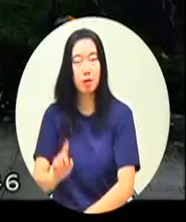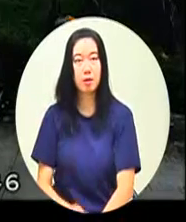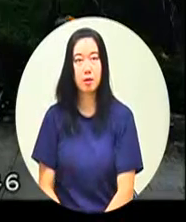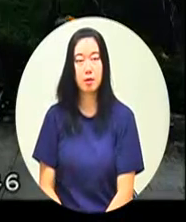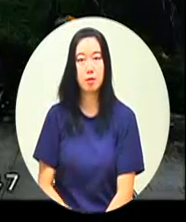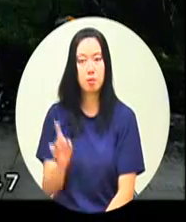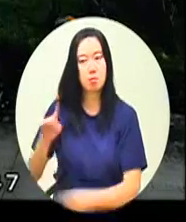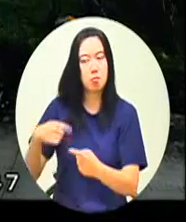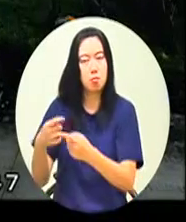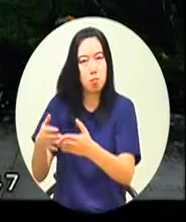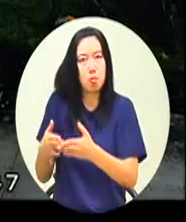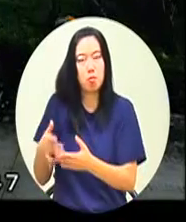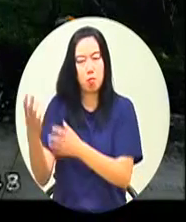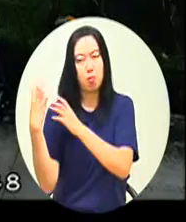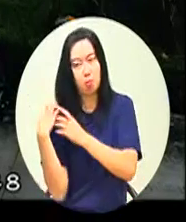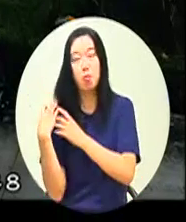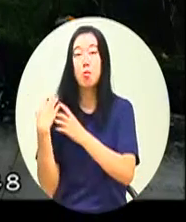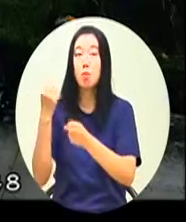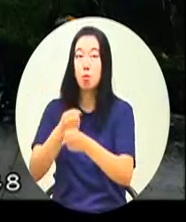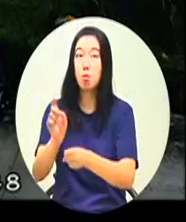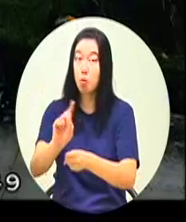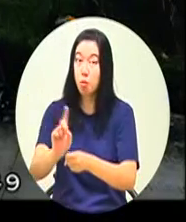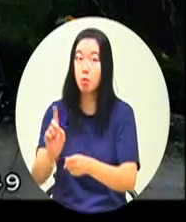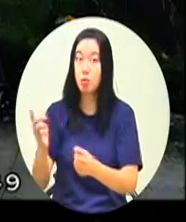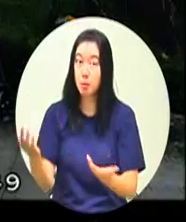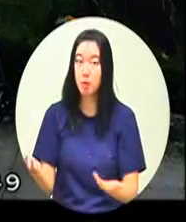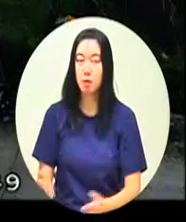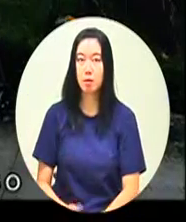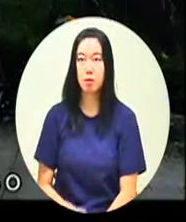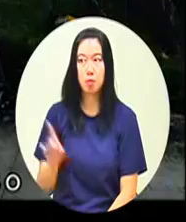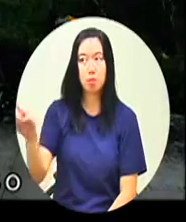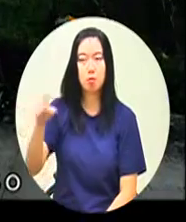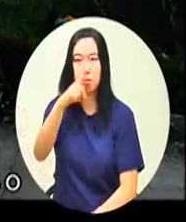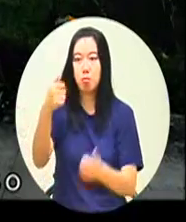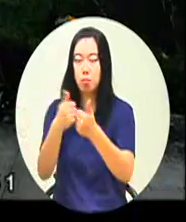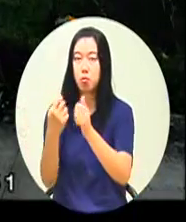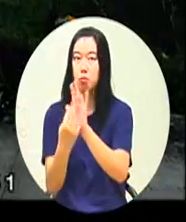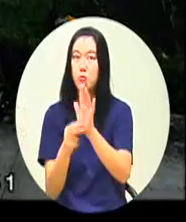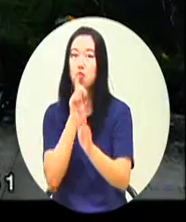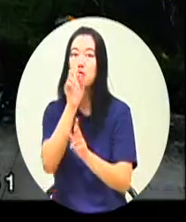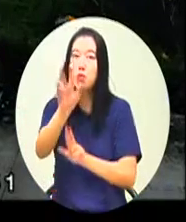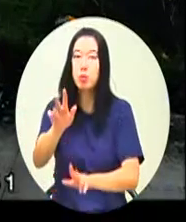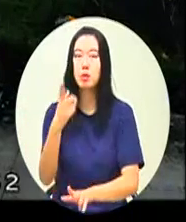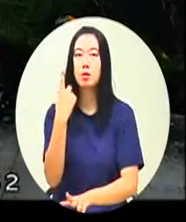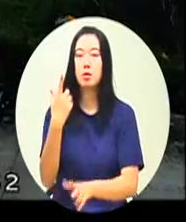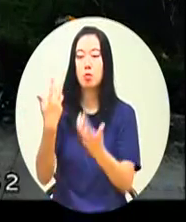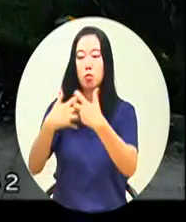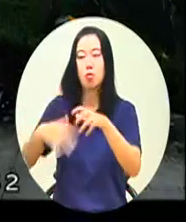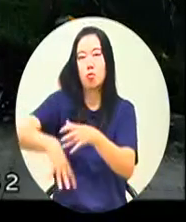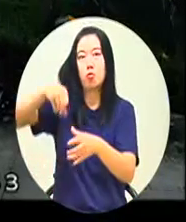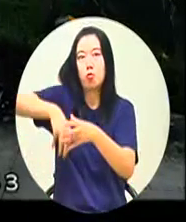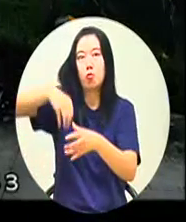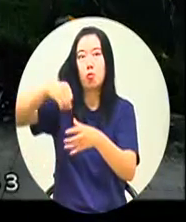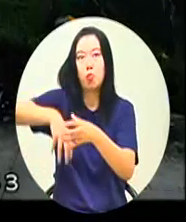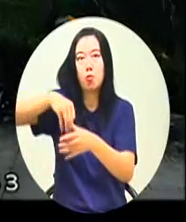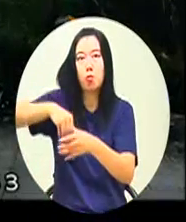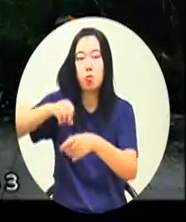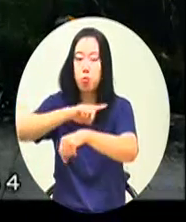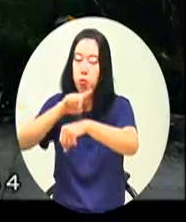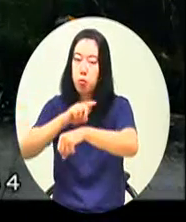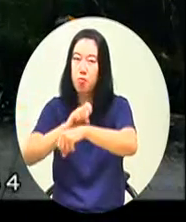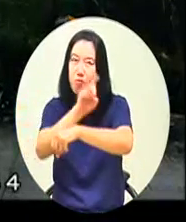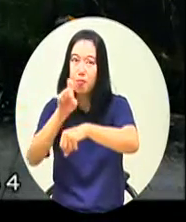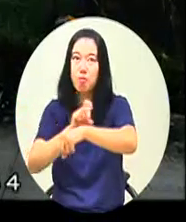应该尽的责任。伊讲伊嘛讲啊足白啦，伊拄啊抽两点钟尔，两点钟就无抽